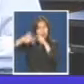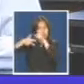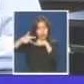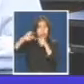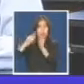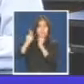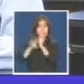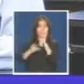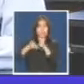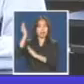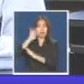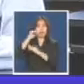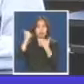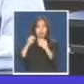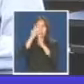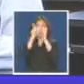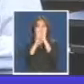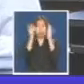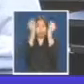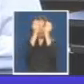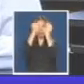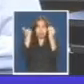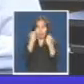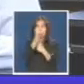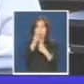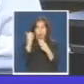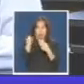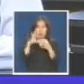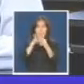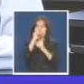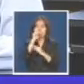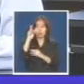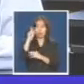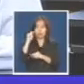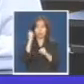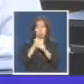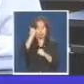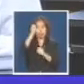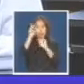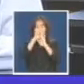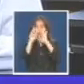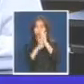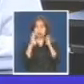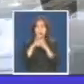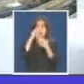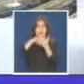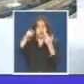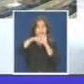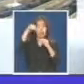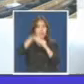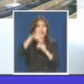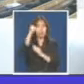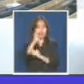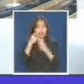ว่ารัฐธรรมนูญที่ได้แก้ไขเพิ่มเติมนั้นเปิดช่องเอาไว้แล้วให้กกต.เนี่ยสามารถที่จะออกระเบียบมาเพื่อใช้ให้เกิดการเลือกตั้ง